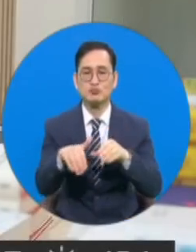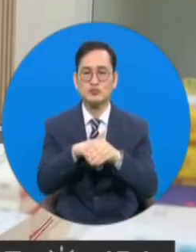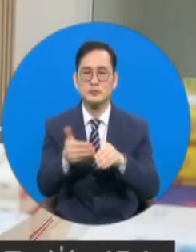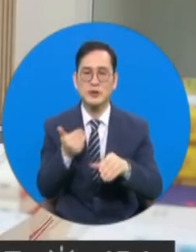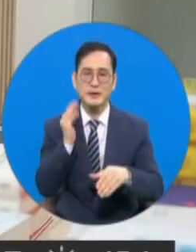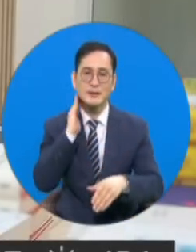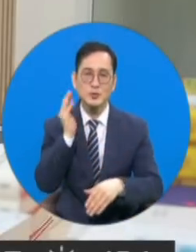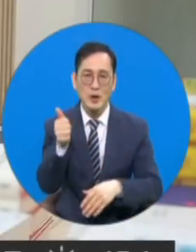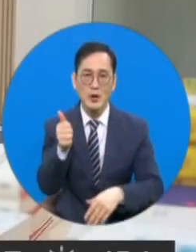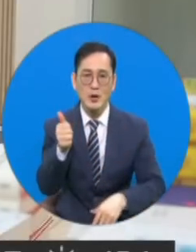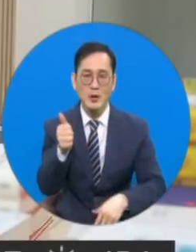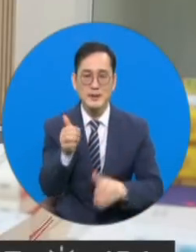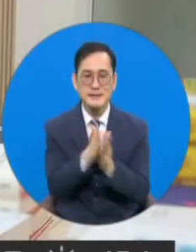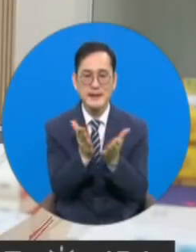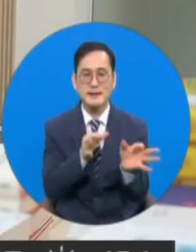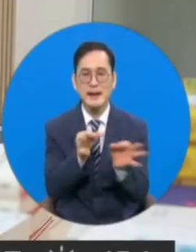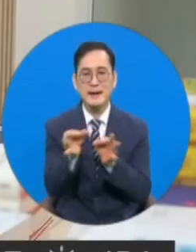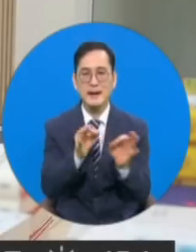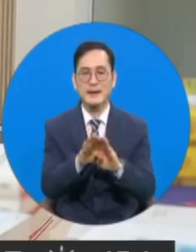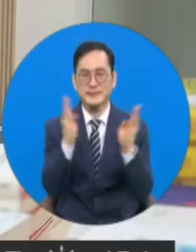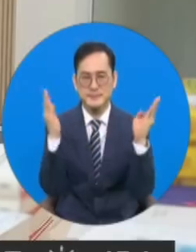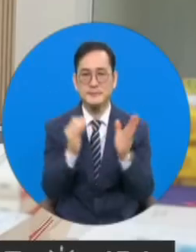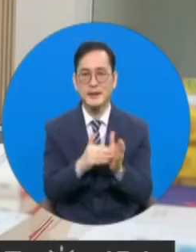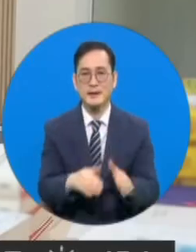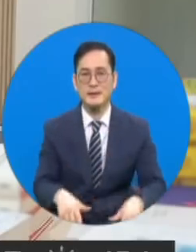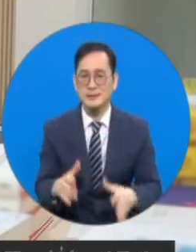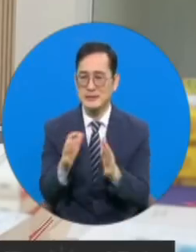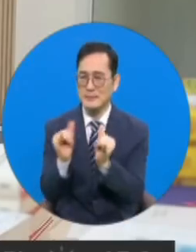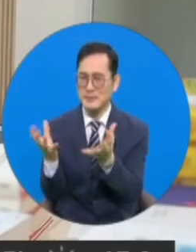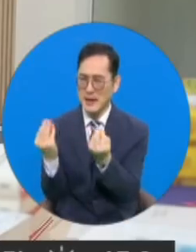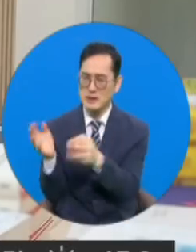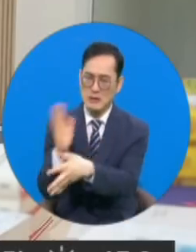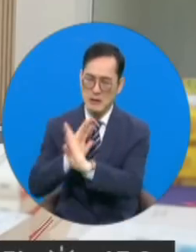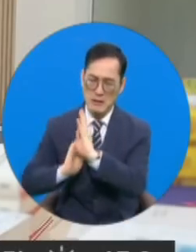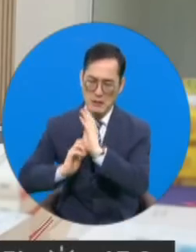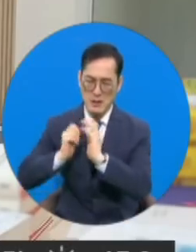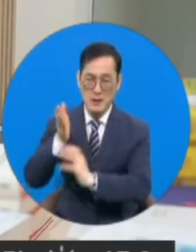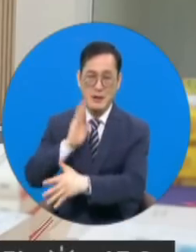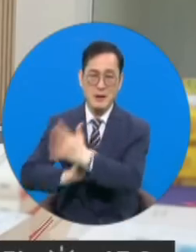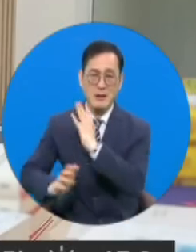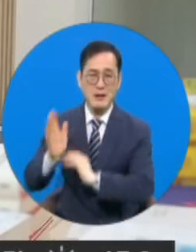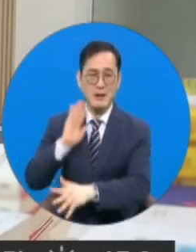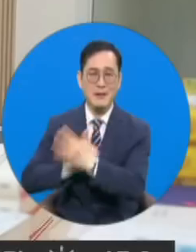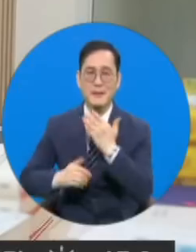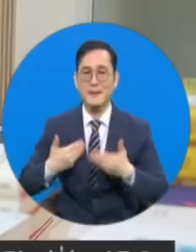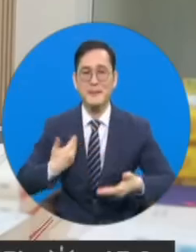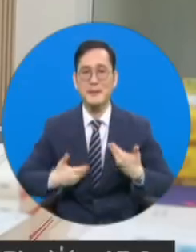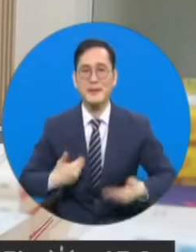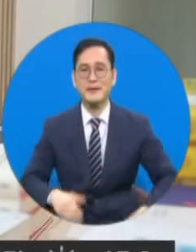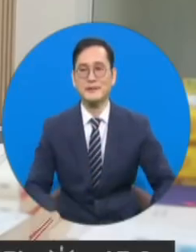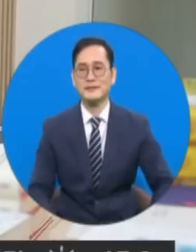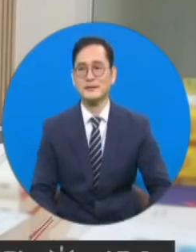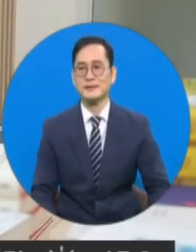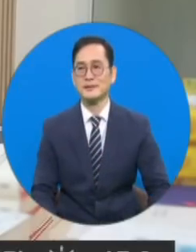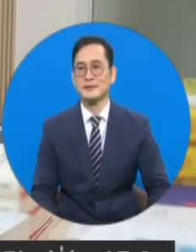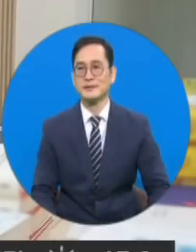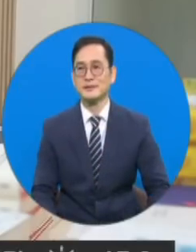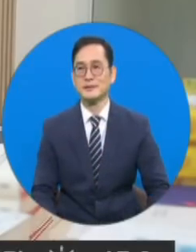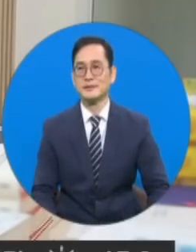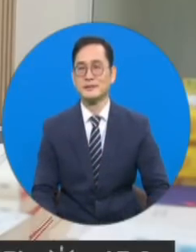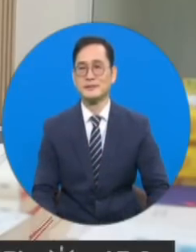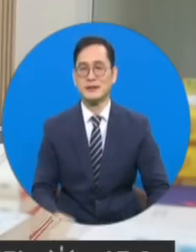문재인 전 대통령의 책방이 문을 열었습니다 많은 손님들이 찾고 있다고 해요 평상 책방 그런데 어